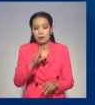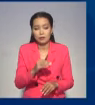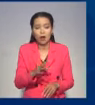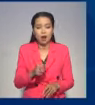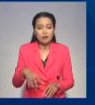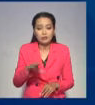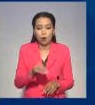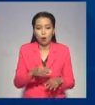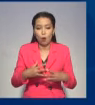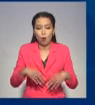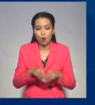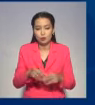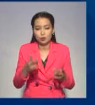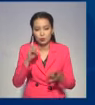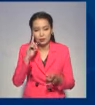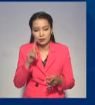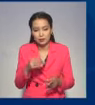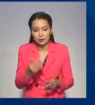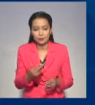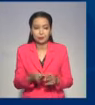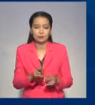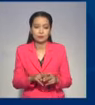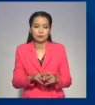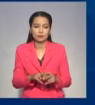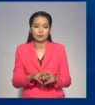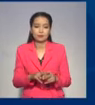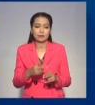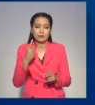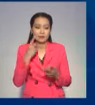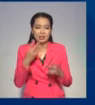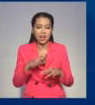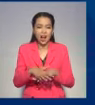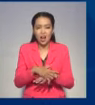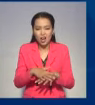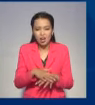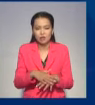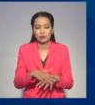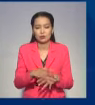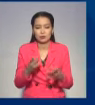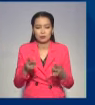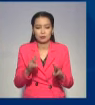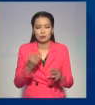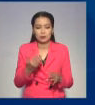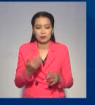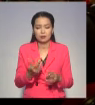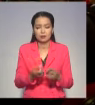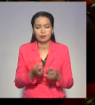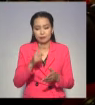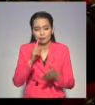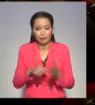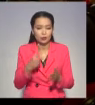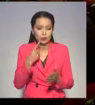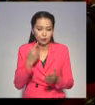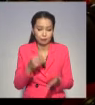обществам, не допуская при этом инсинуации и ажиотажа, а действуя благоразумно и